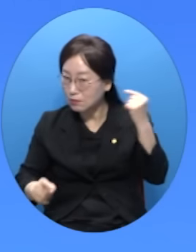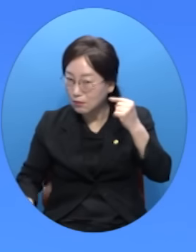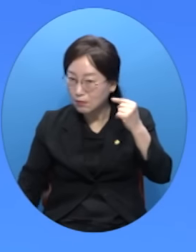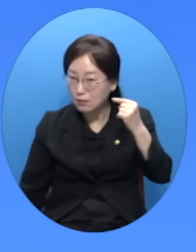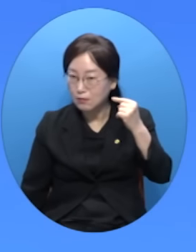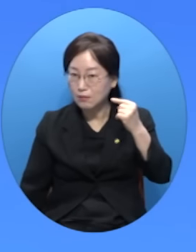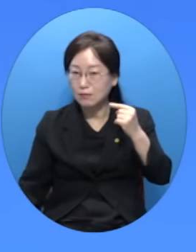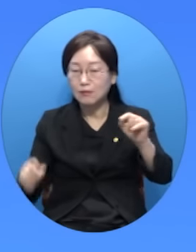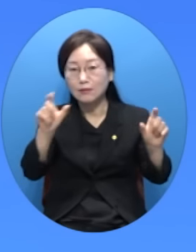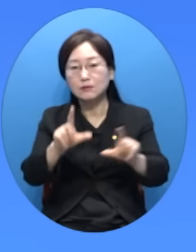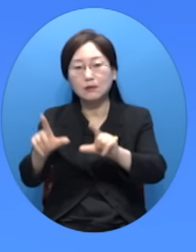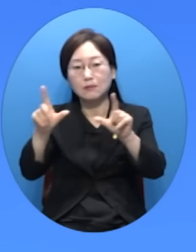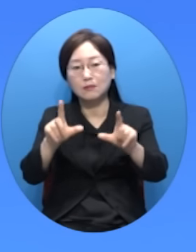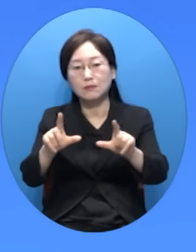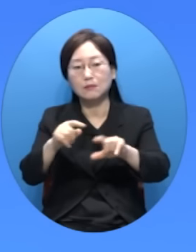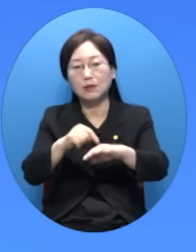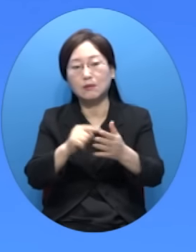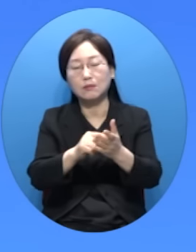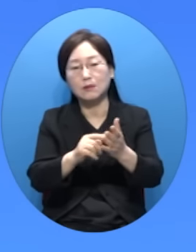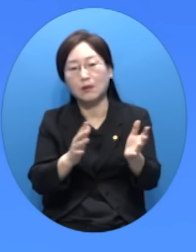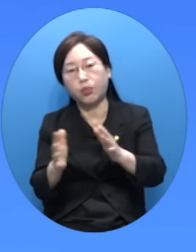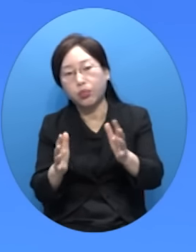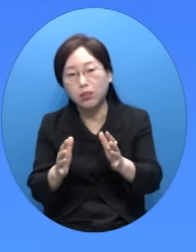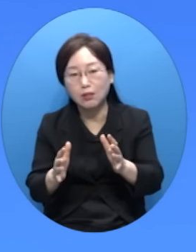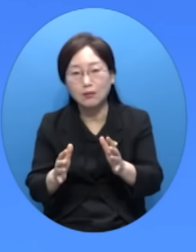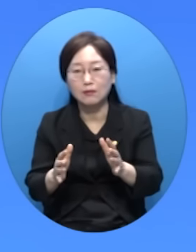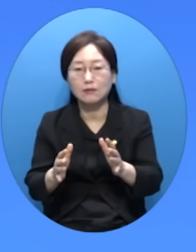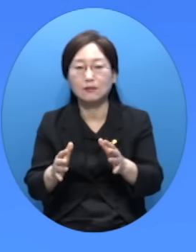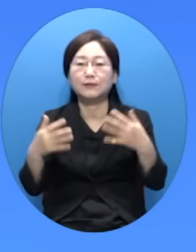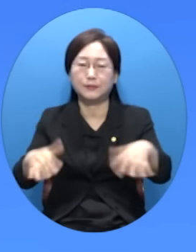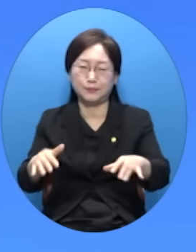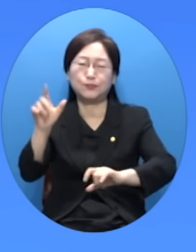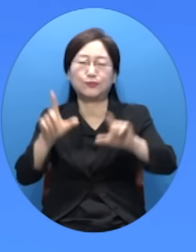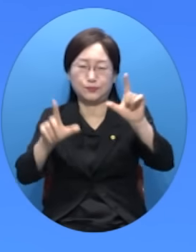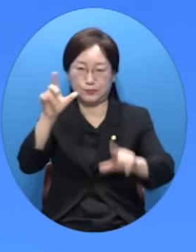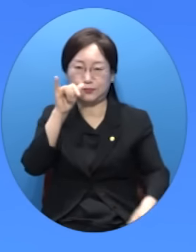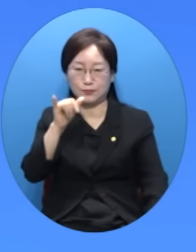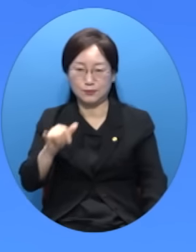삶 자체가 흔들려버리는 여전히 약한 모습입니다.